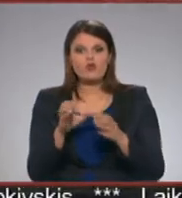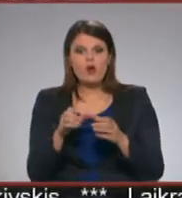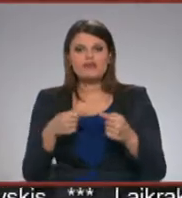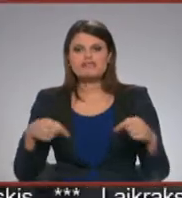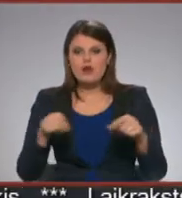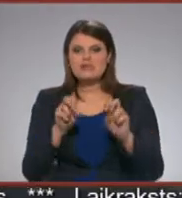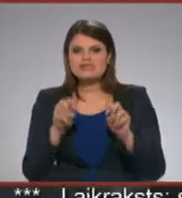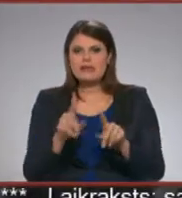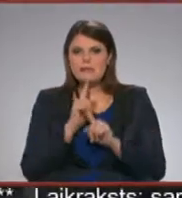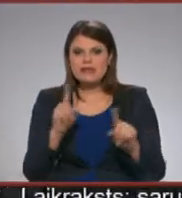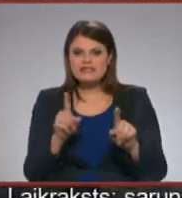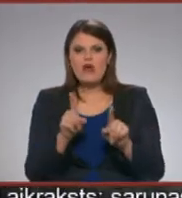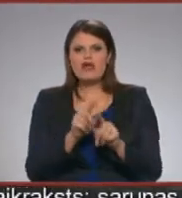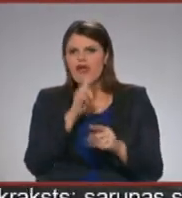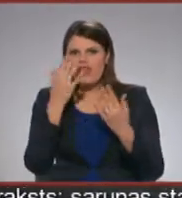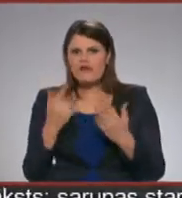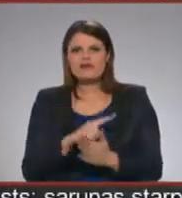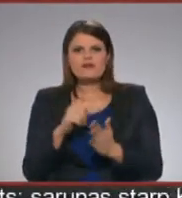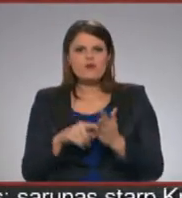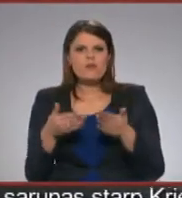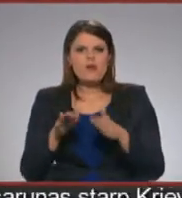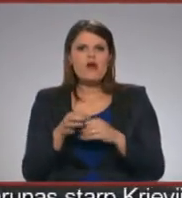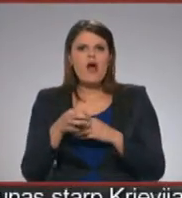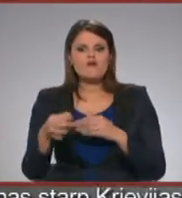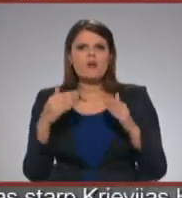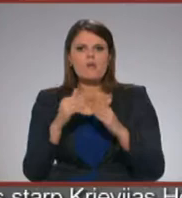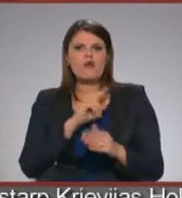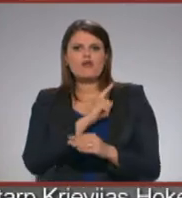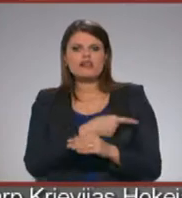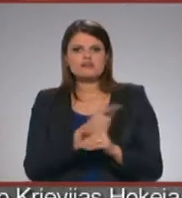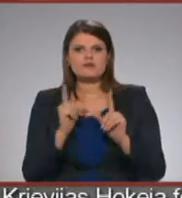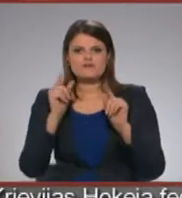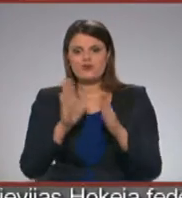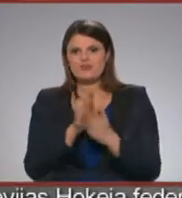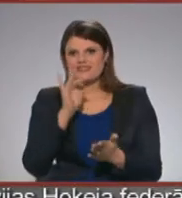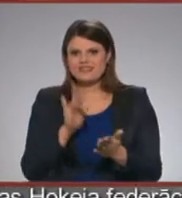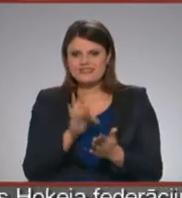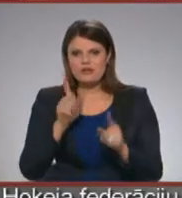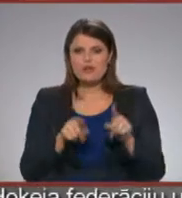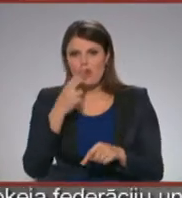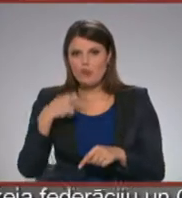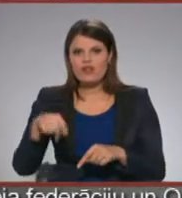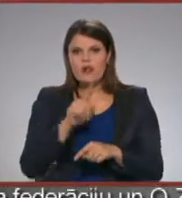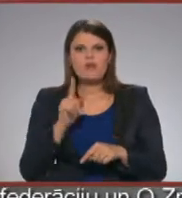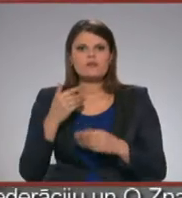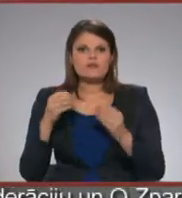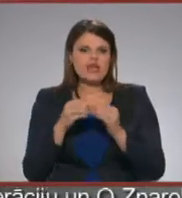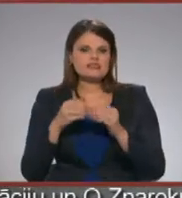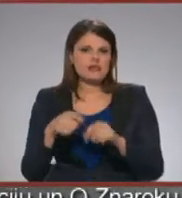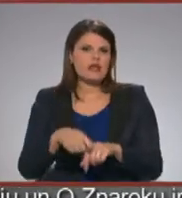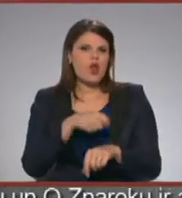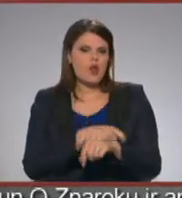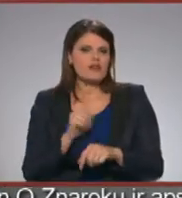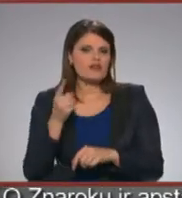specifiku, neatrisināts paliek jautājums par attālāko māju iedzīvotāju nokļūšanu uz centru, jo daļai tie nav pāris kilometri, bet jau desmiti.